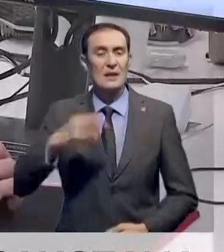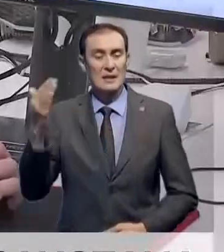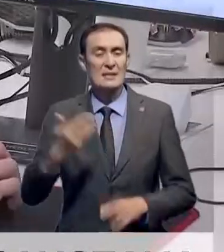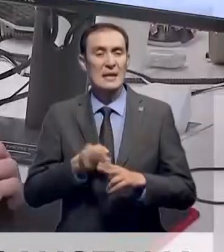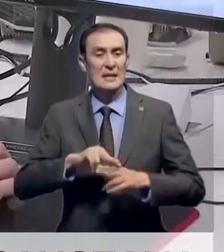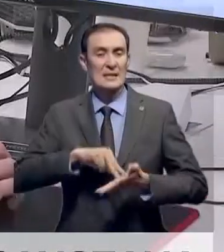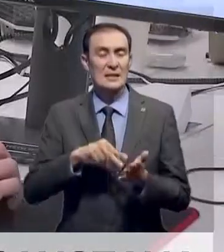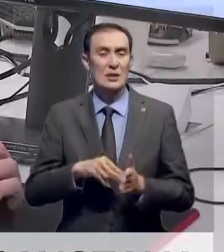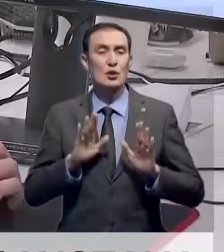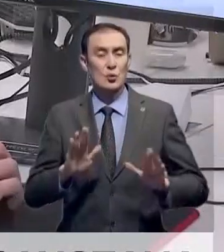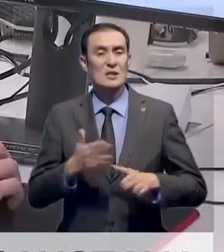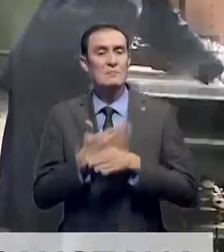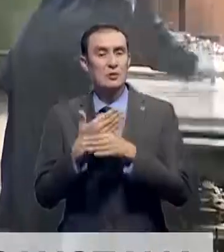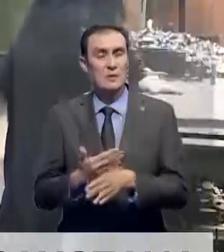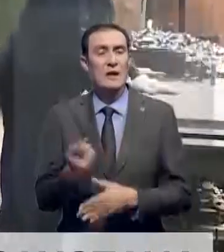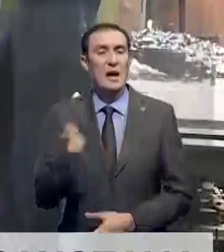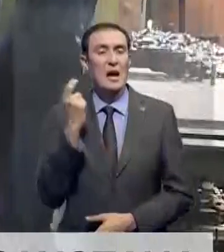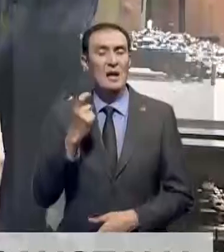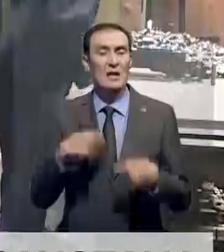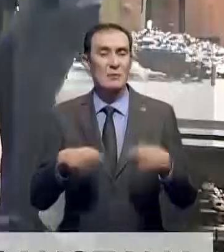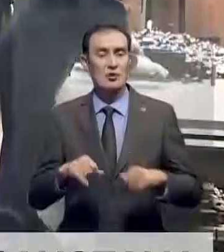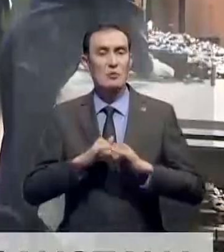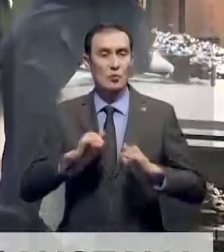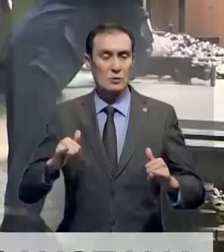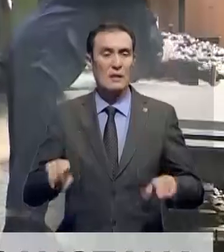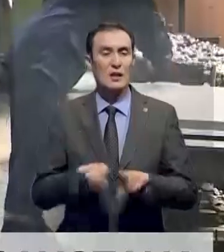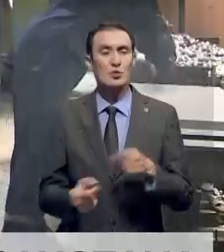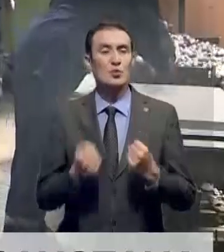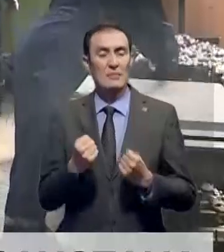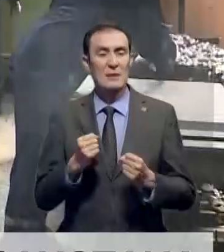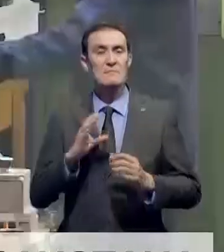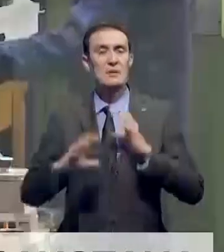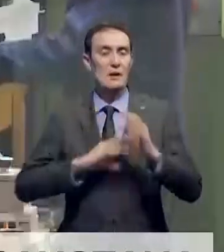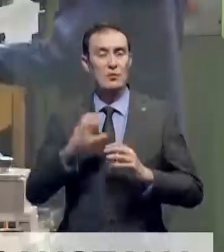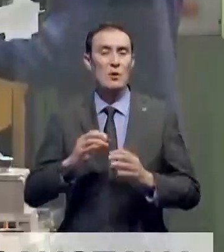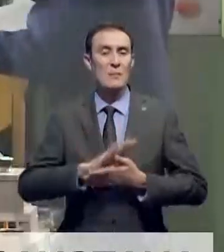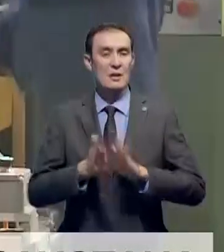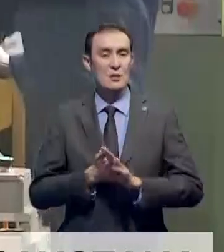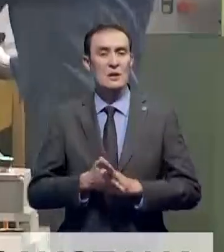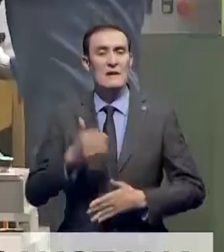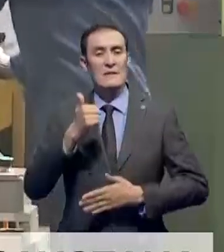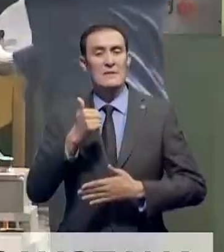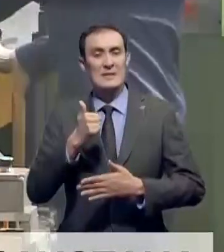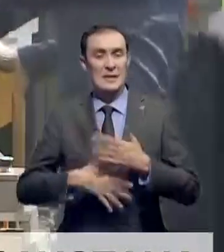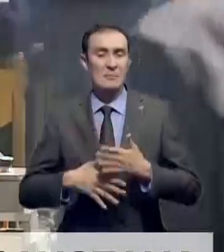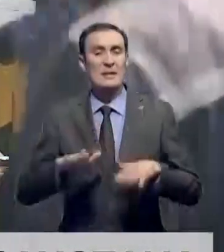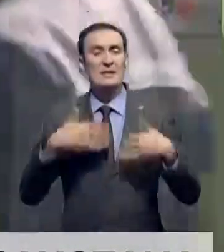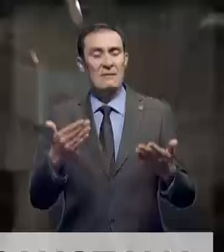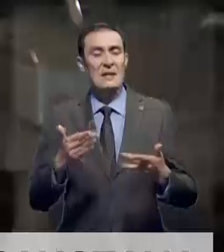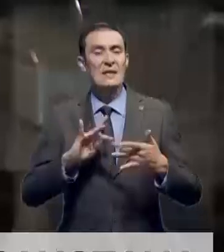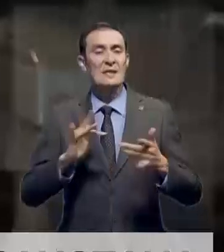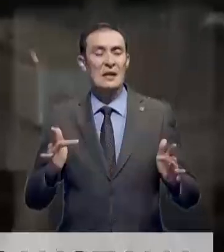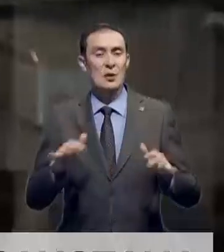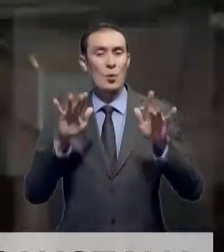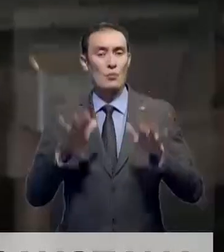эта стратегия не только способствует экономическому росту страны, но также укрепляет ее мировую позицию как центра для